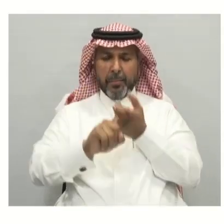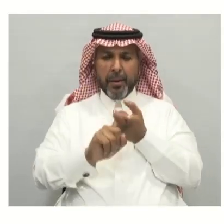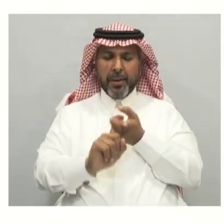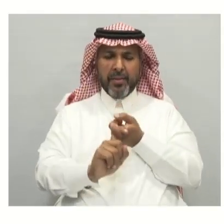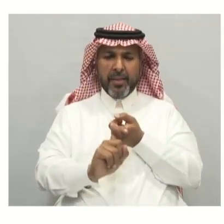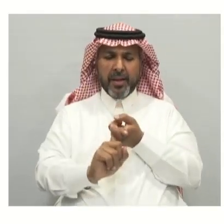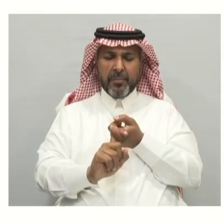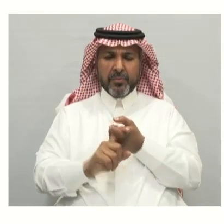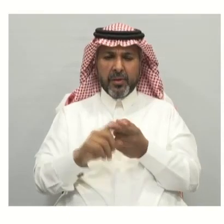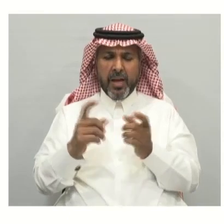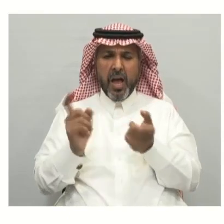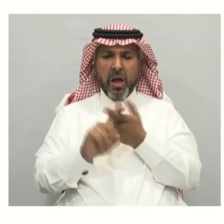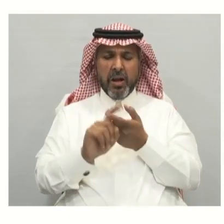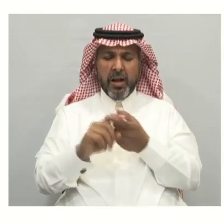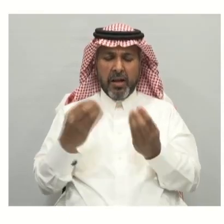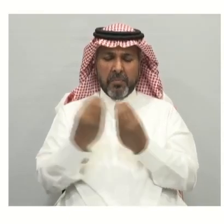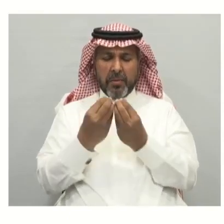بينهما علاقه